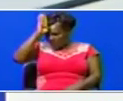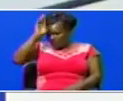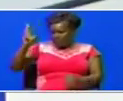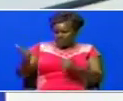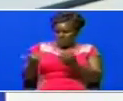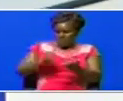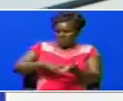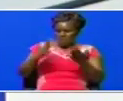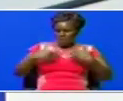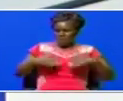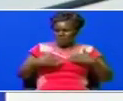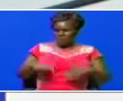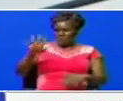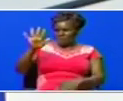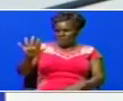registered voters,